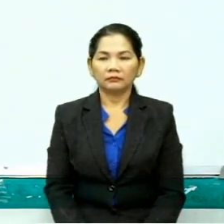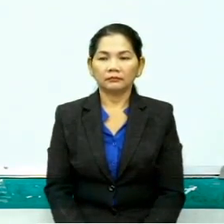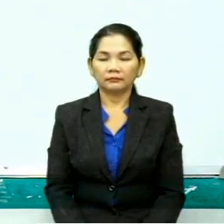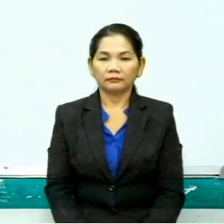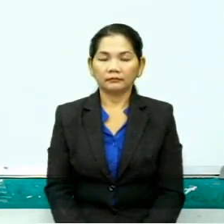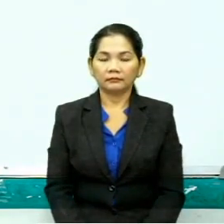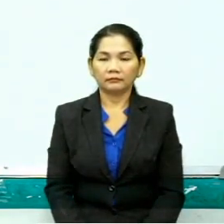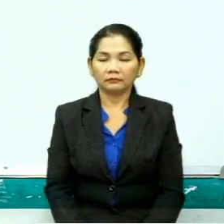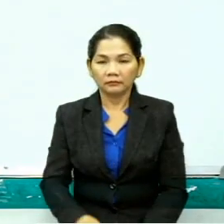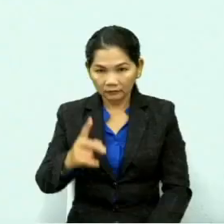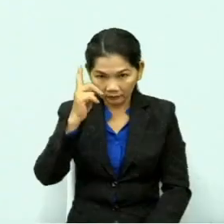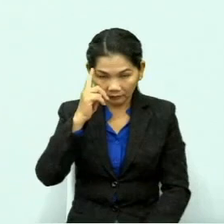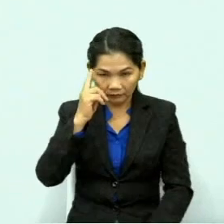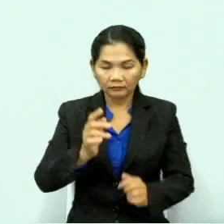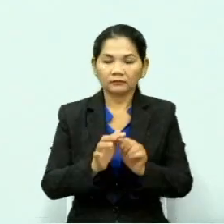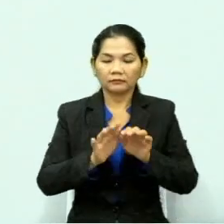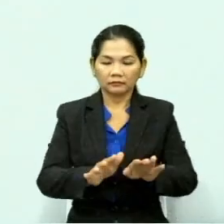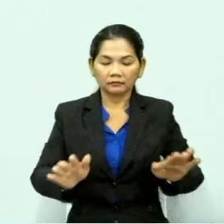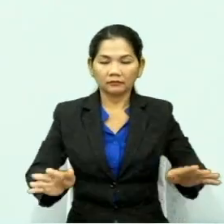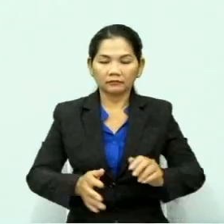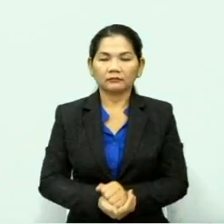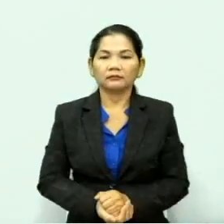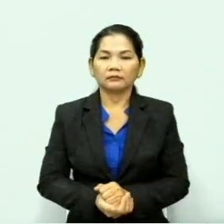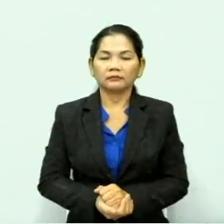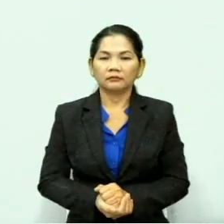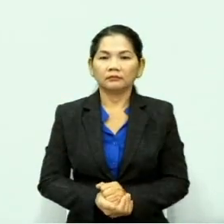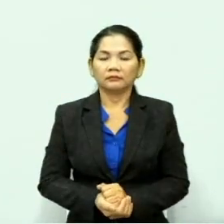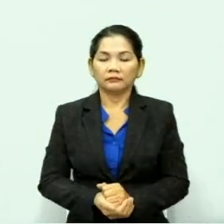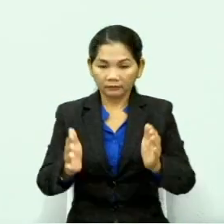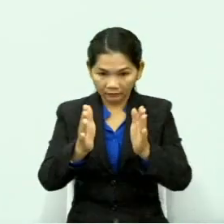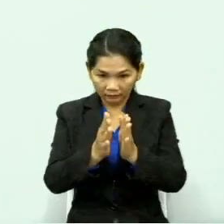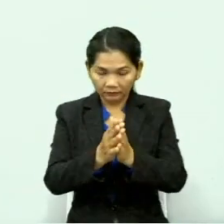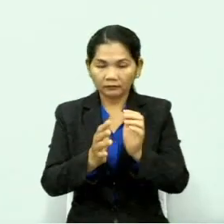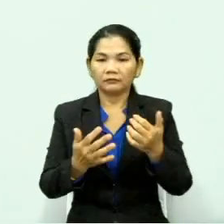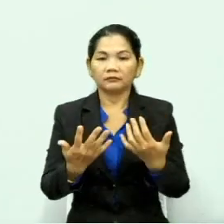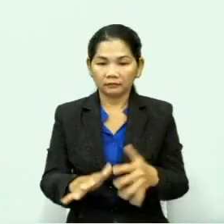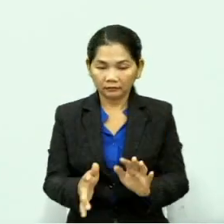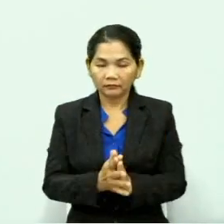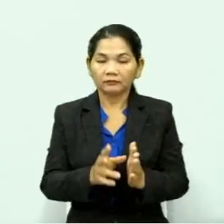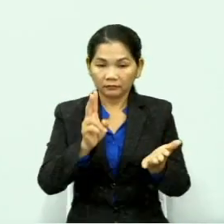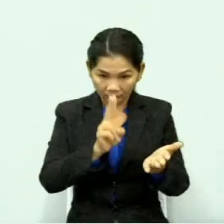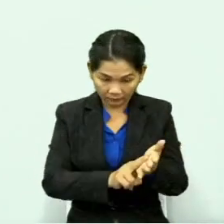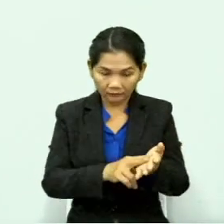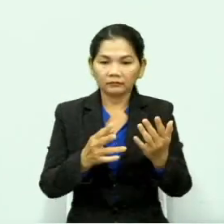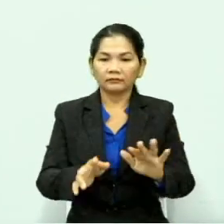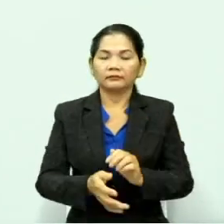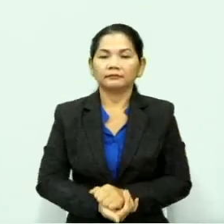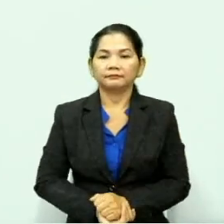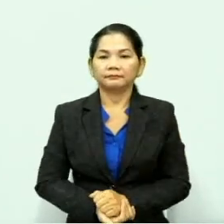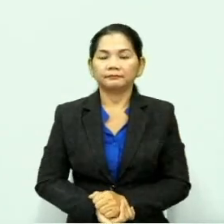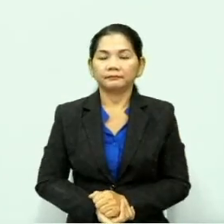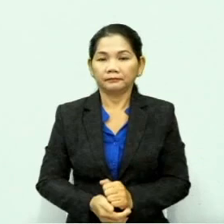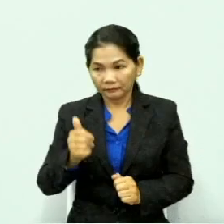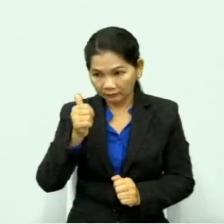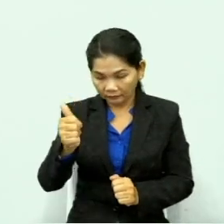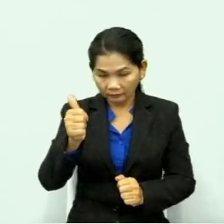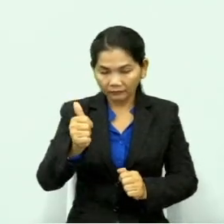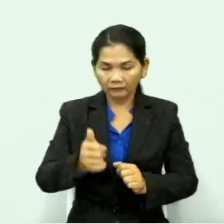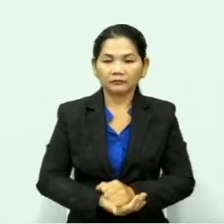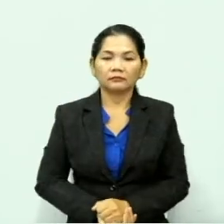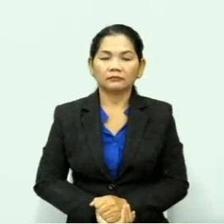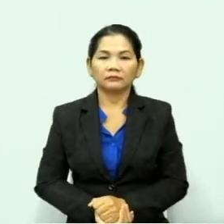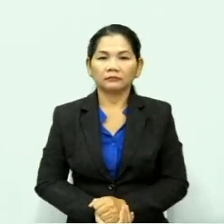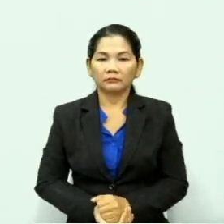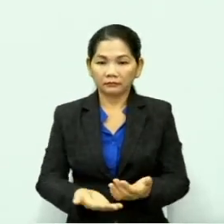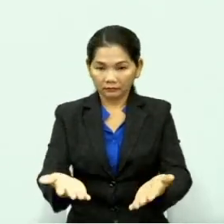chàng chẳng nè cừu chưa chịu thả con tiếng ạc khả chà bạn bật sự phơi sạc xa cố chà tục rùi hai nè con á chà là ồn nè con